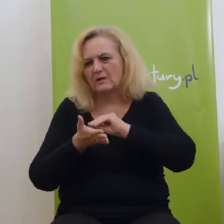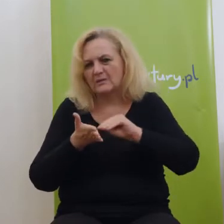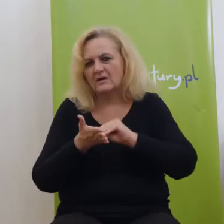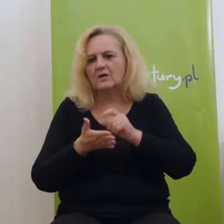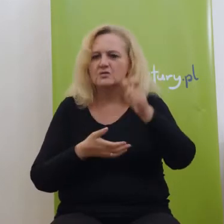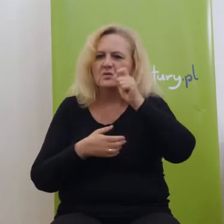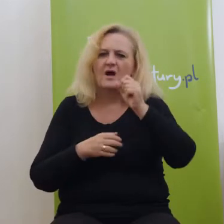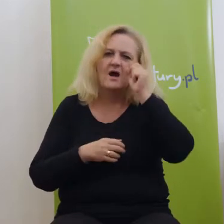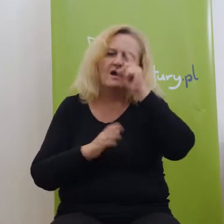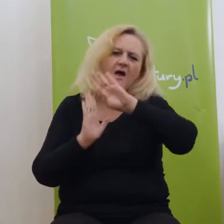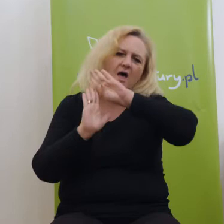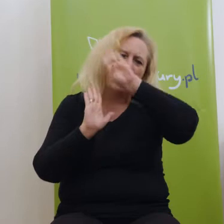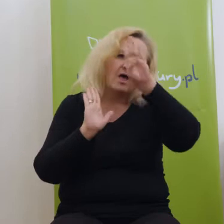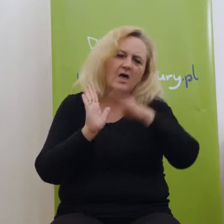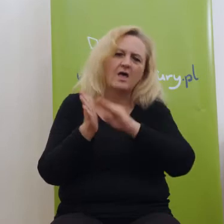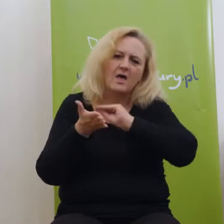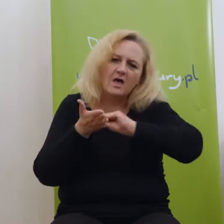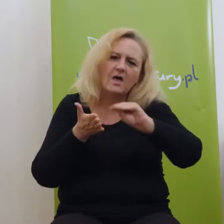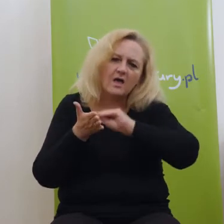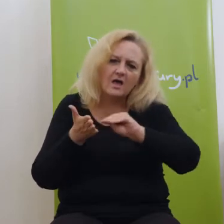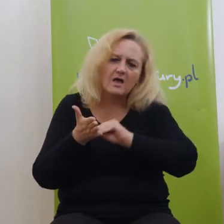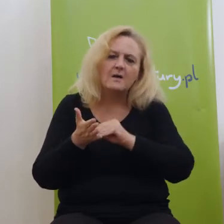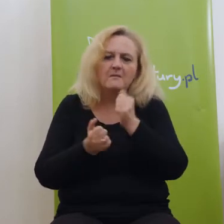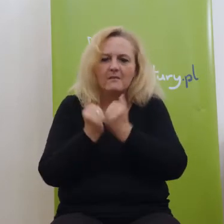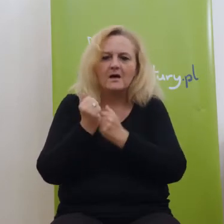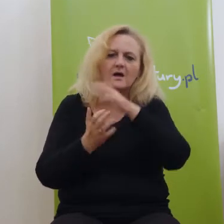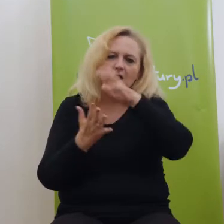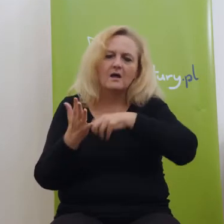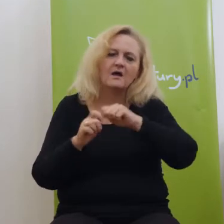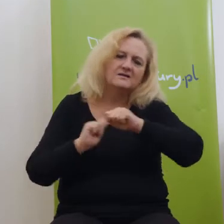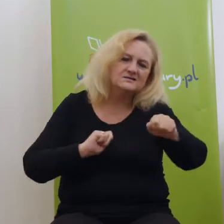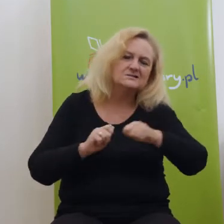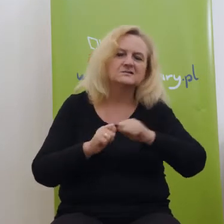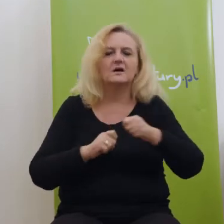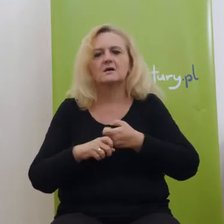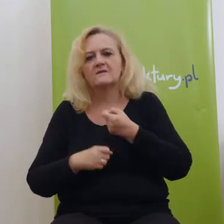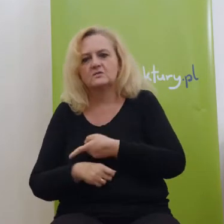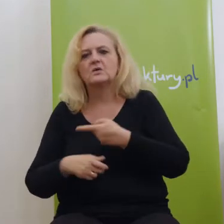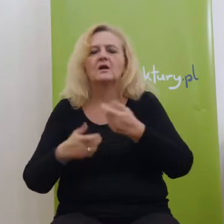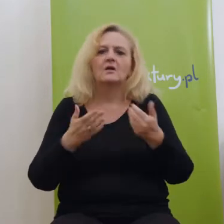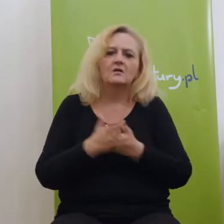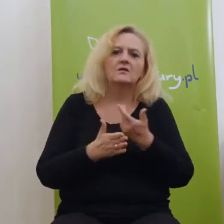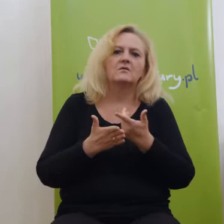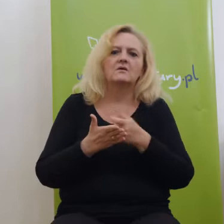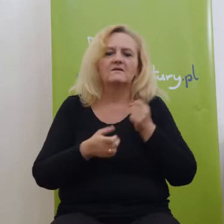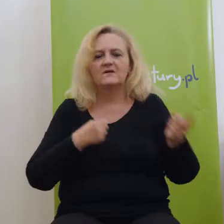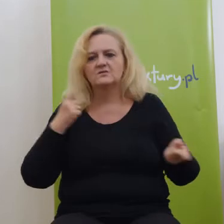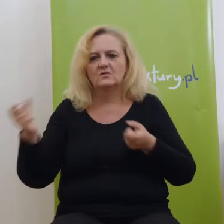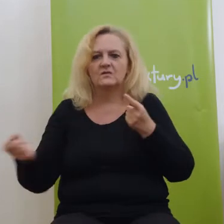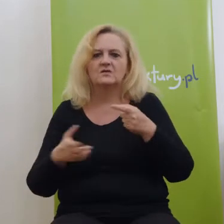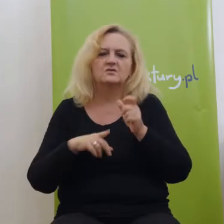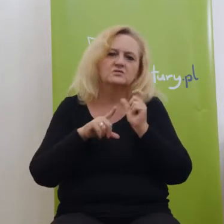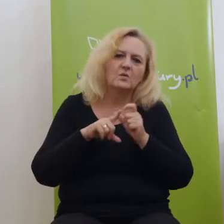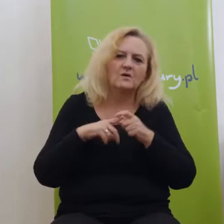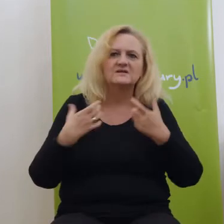człowiek siedzi od rana jak Balzak i te kartki tylko tak wydziera i potem wali tym wszystkim w kąt i mówi brzydkie słowa